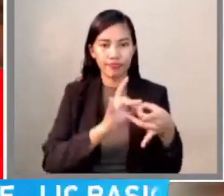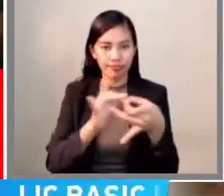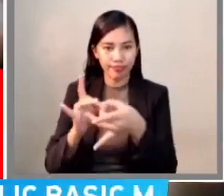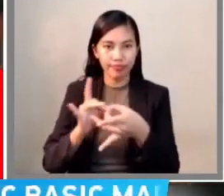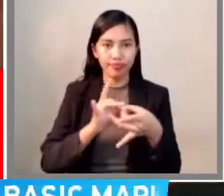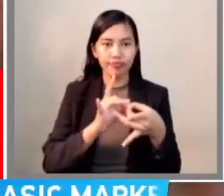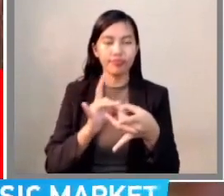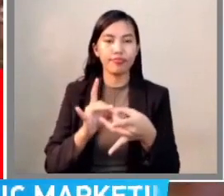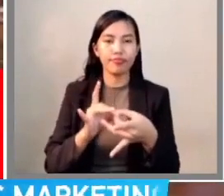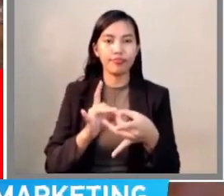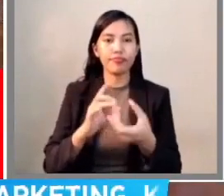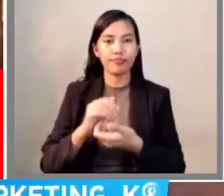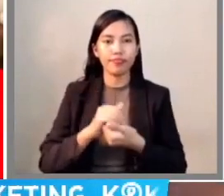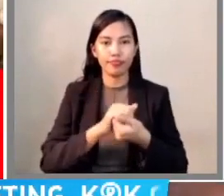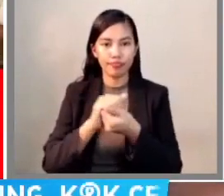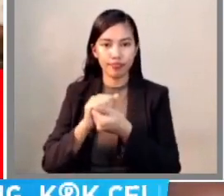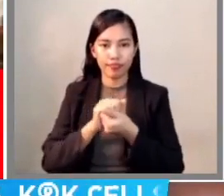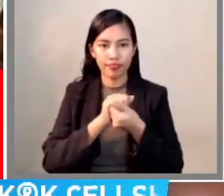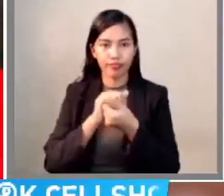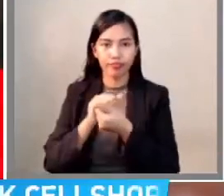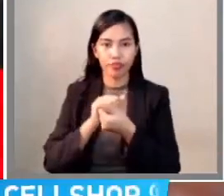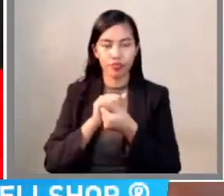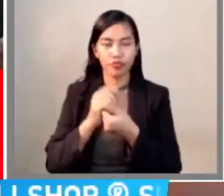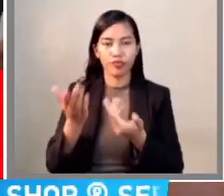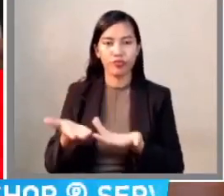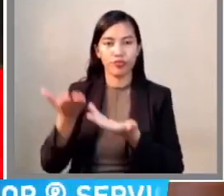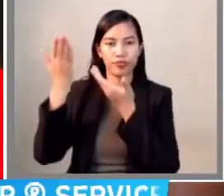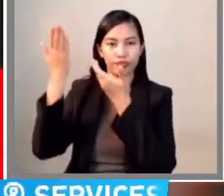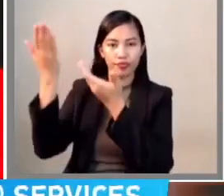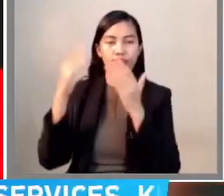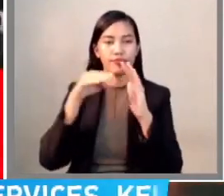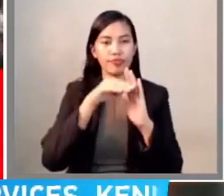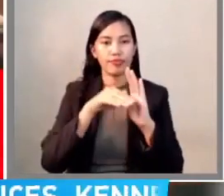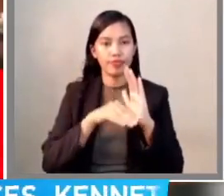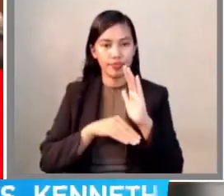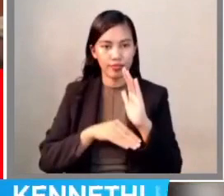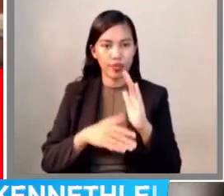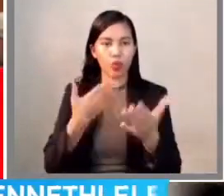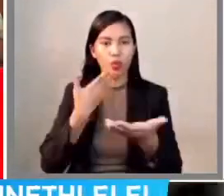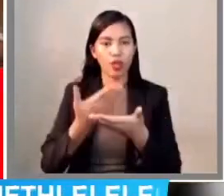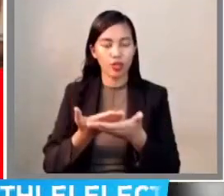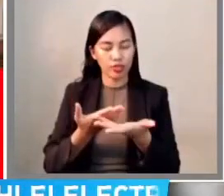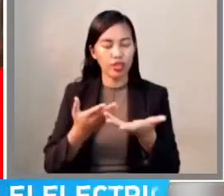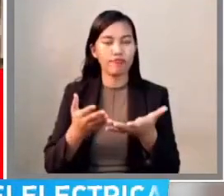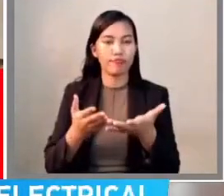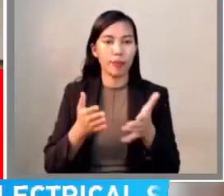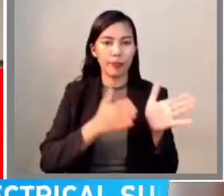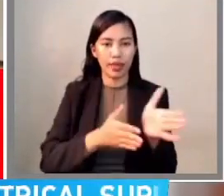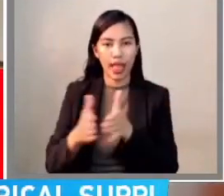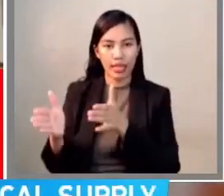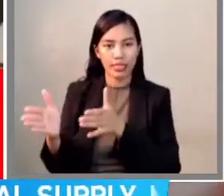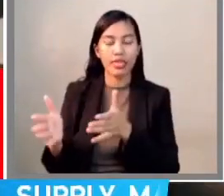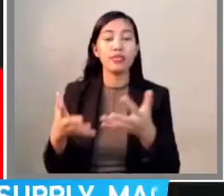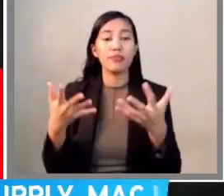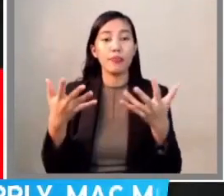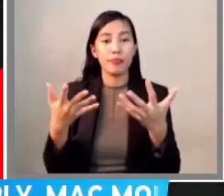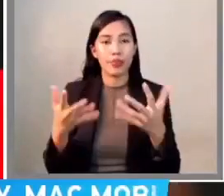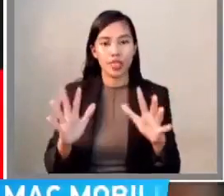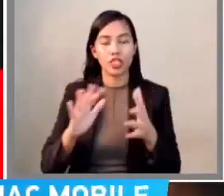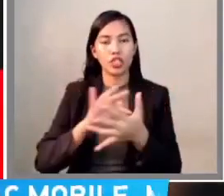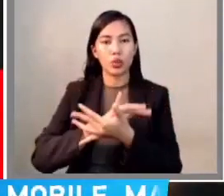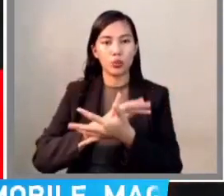at magkaisa sa paglalatag ng mga hakbang tungo sa tamang direksyon lalo na ngayong post-pandemic. Sa sunod-sunod na